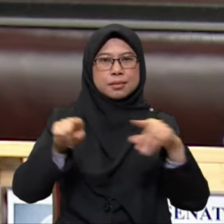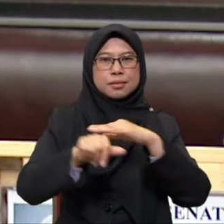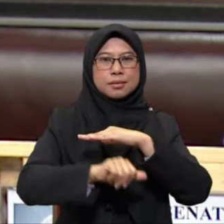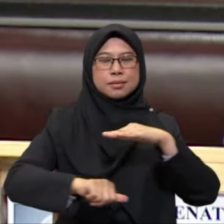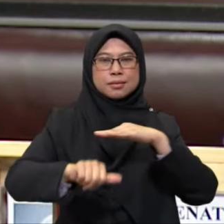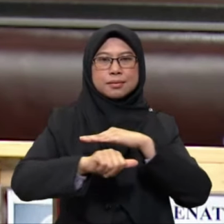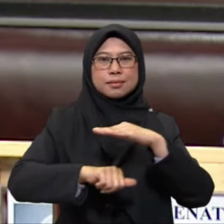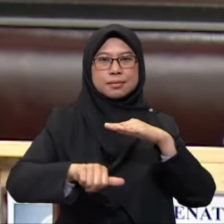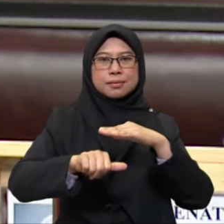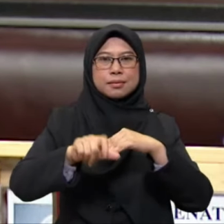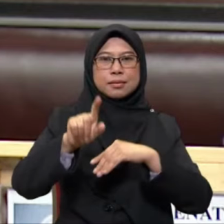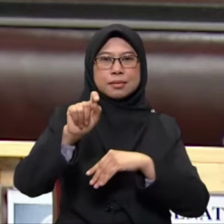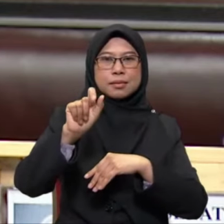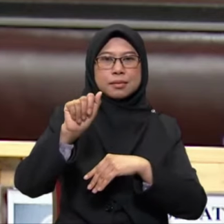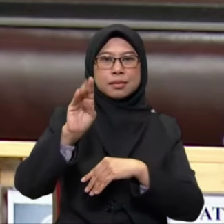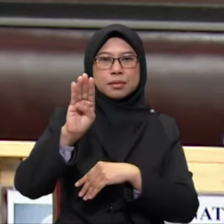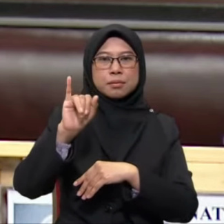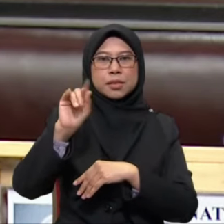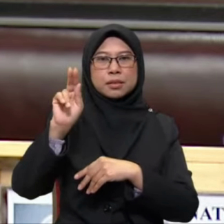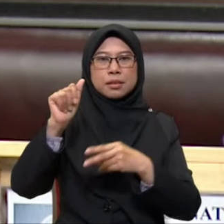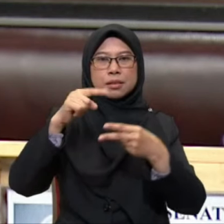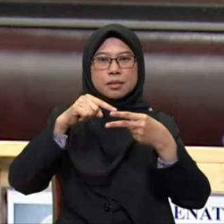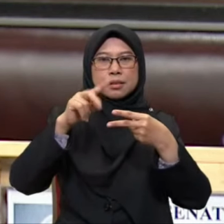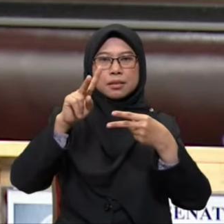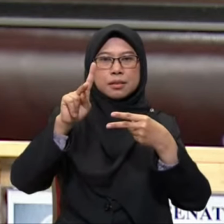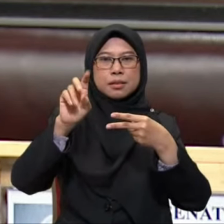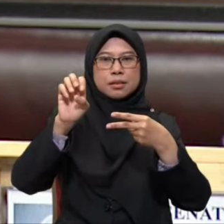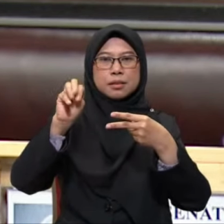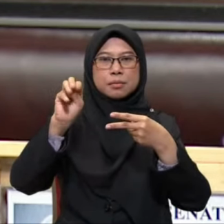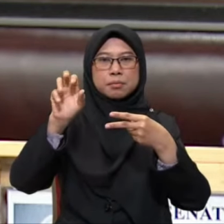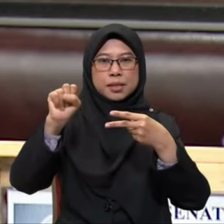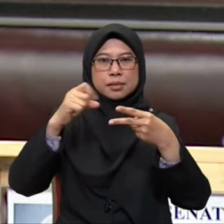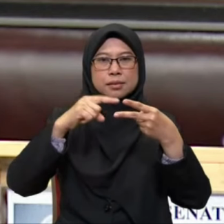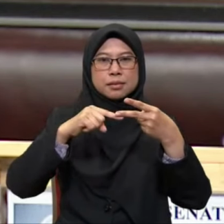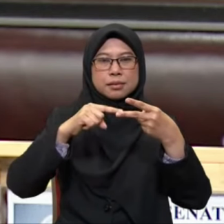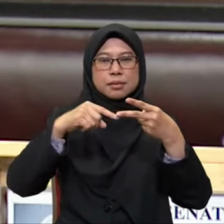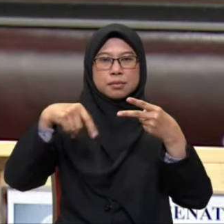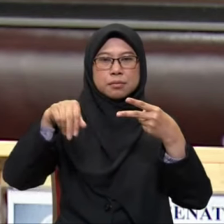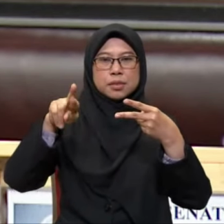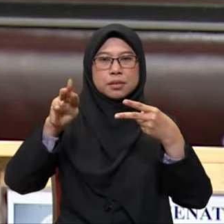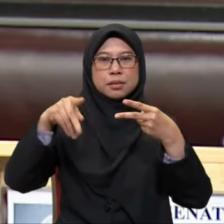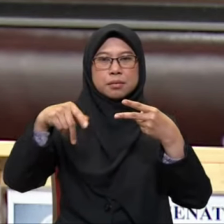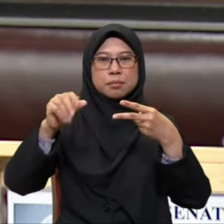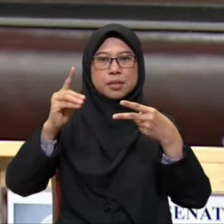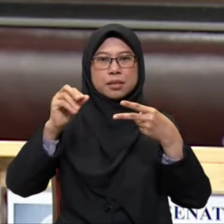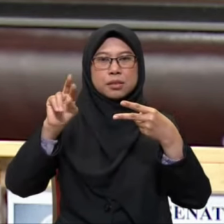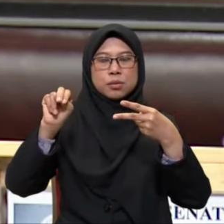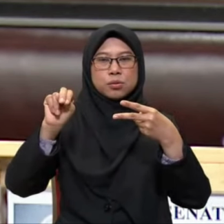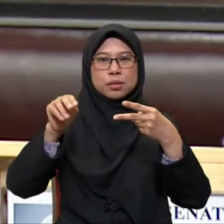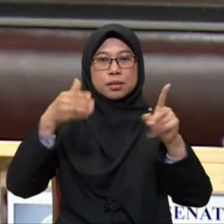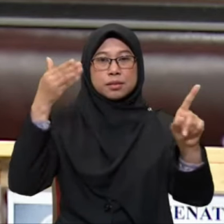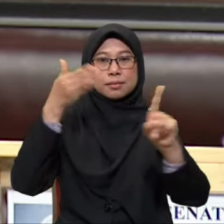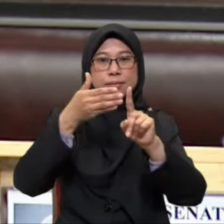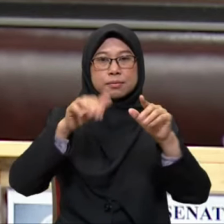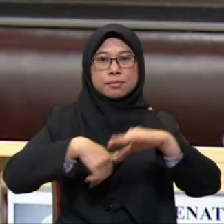di antara tabika kemas dan tabika perpaduan adalah sasaran